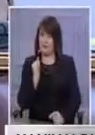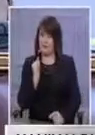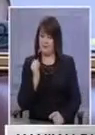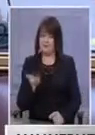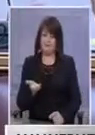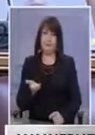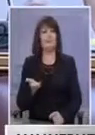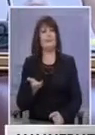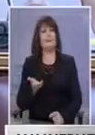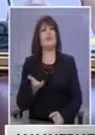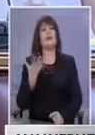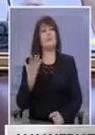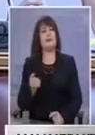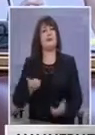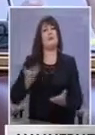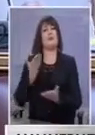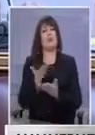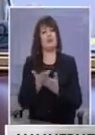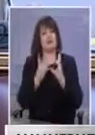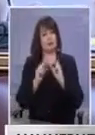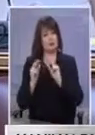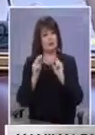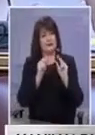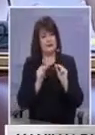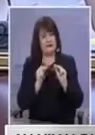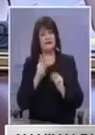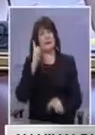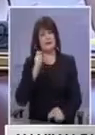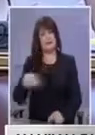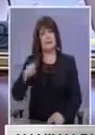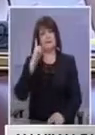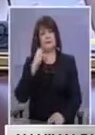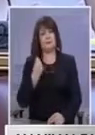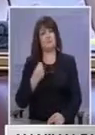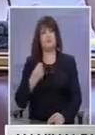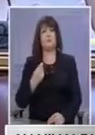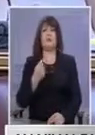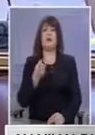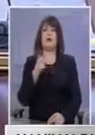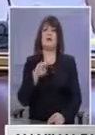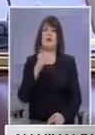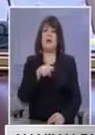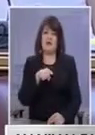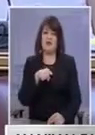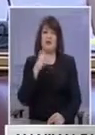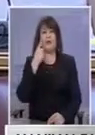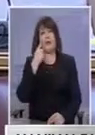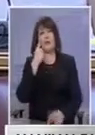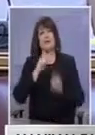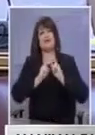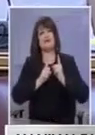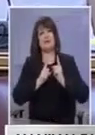ότι ακόμα δεν υπάρχει συμφωνία, υπάρχει μια πρόταση η οποία συζητείται και γνωρίζετε καλά ότι μέχρι μεθαύριο το αν θα υπάρχει συμφωνία ή